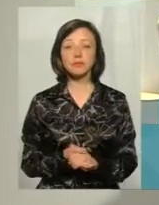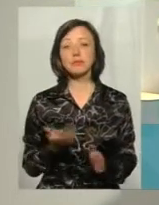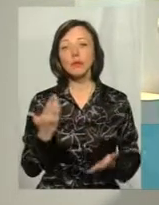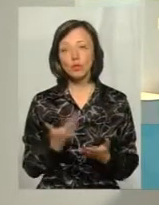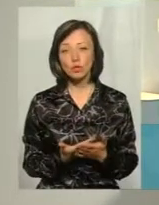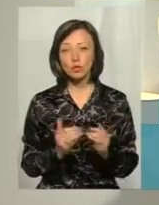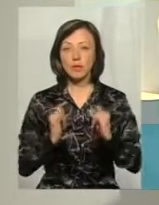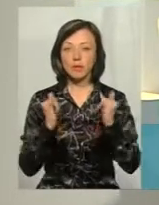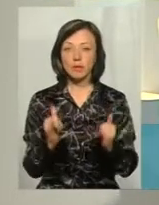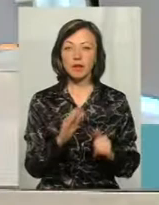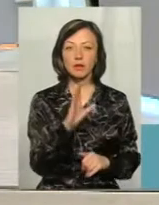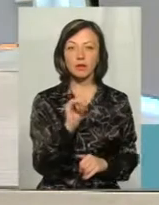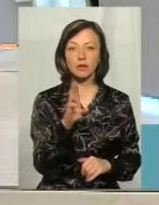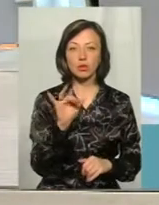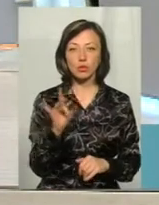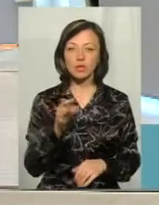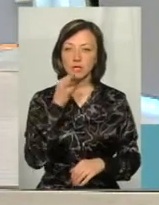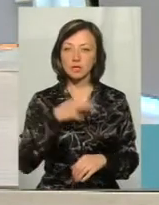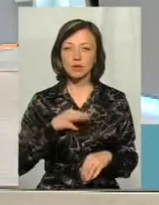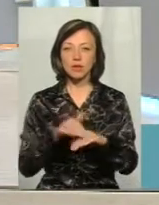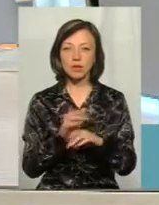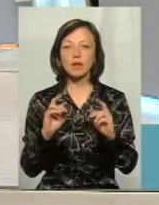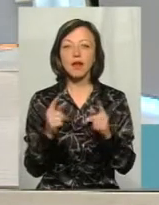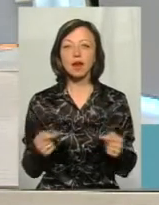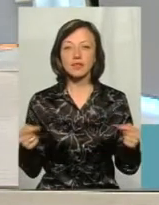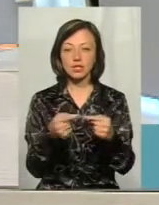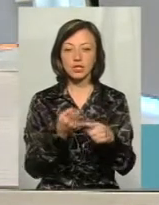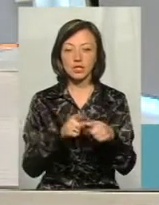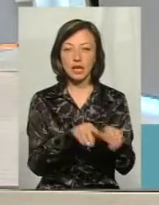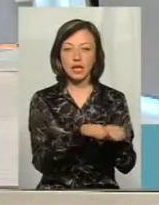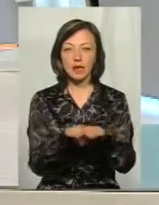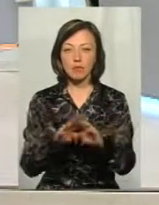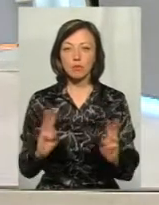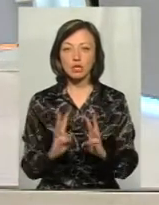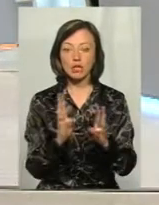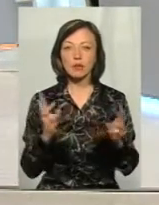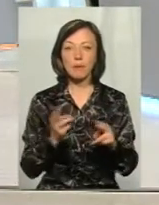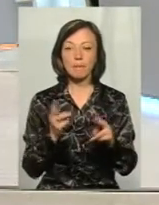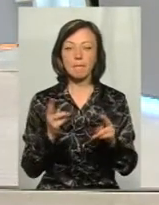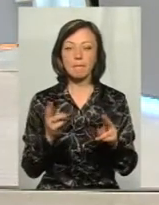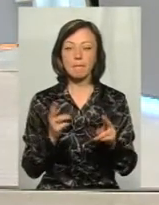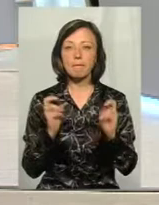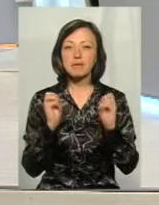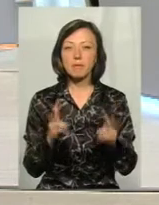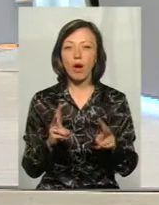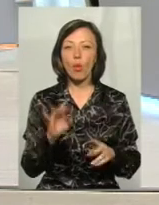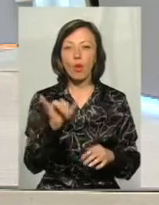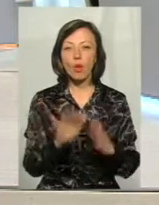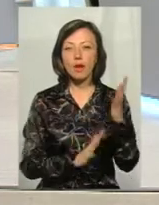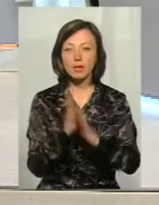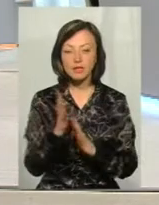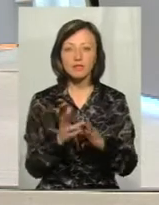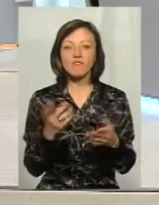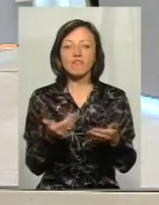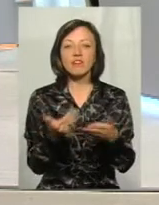пане Віктор, скажіть, будь ласка, як визначається оцей рівень пожежної небезпеки у лісі і від чого це взагалі